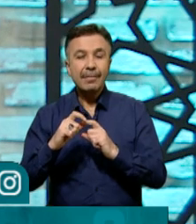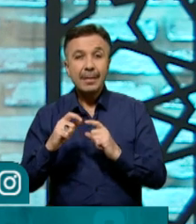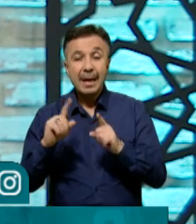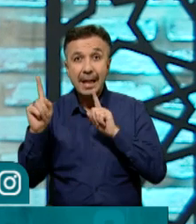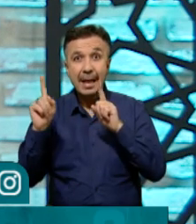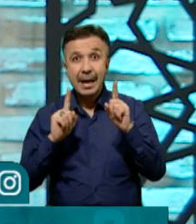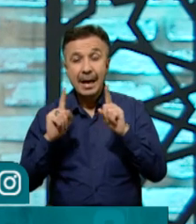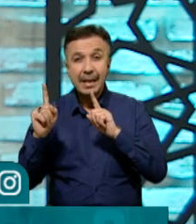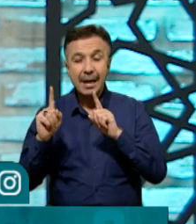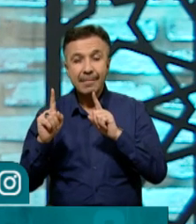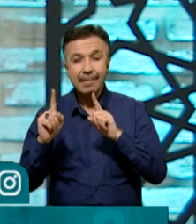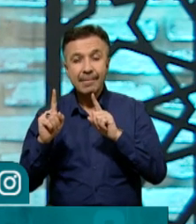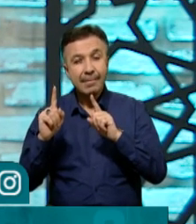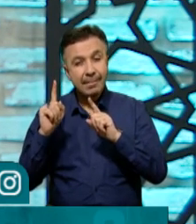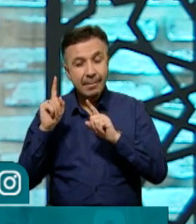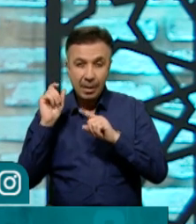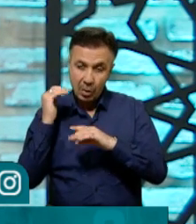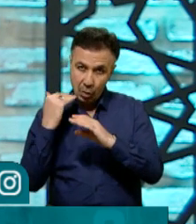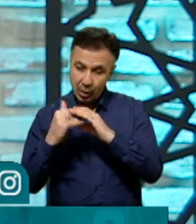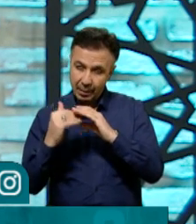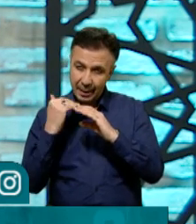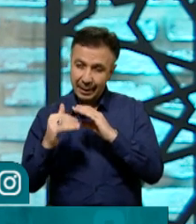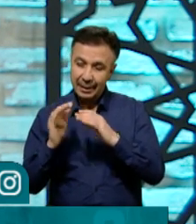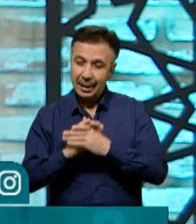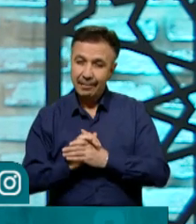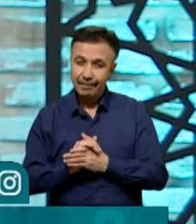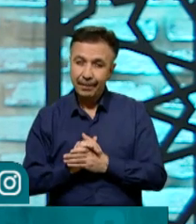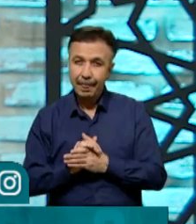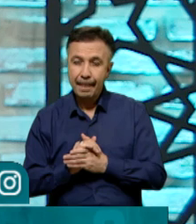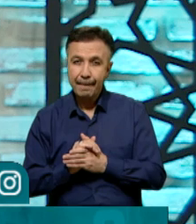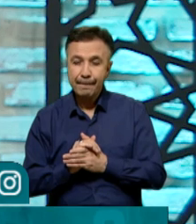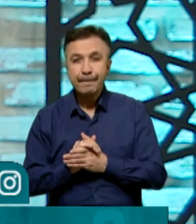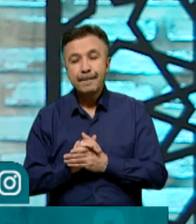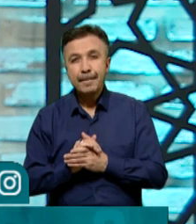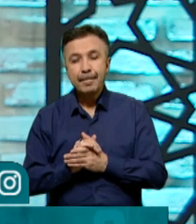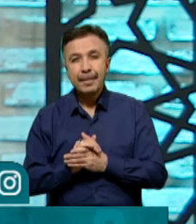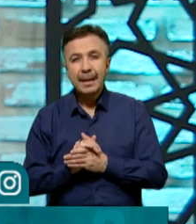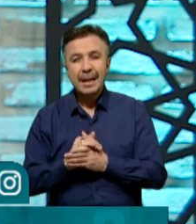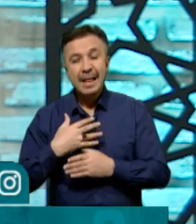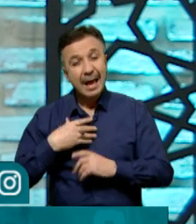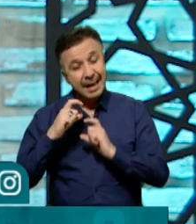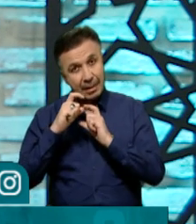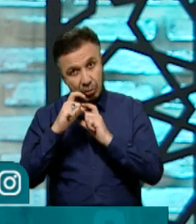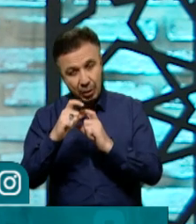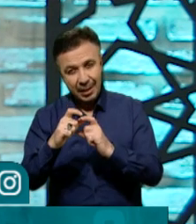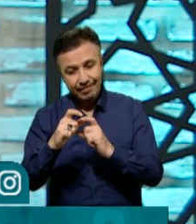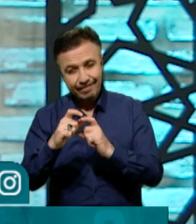izleyicilerimiz de olabilir. Onlar için e-posta adresimizi de bir kez daha hatırlatmış olalım.